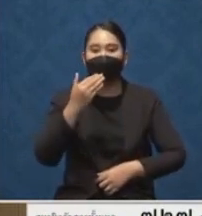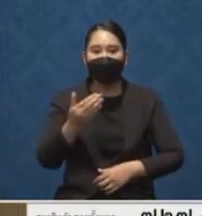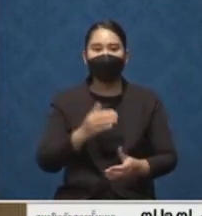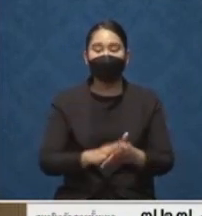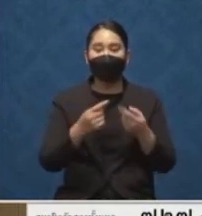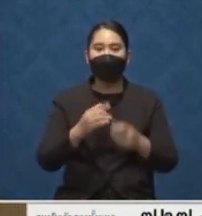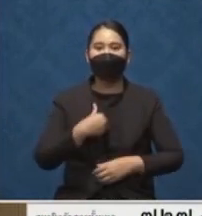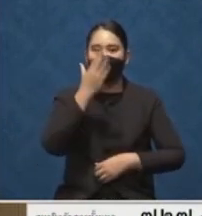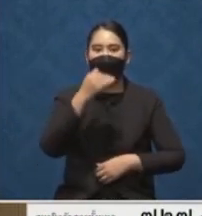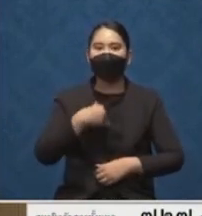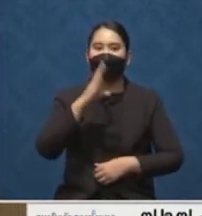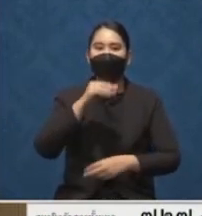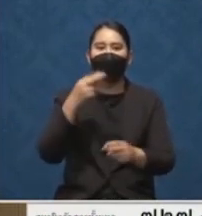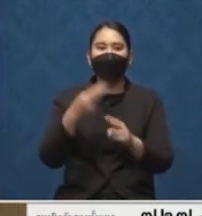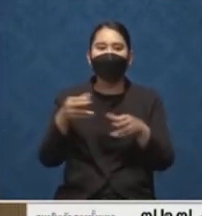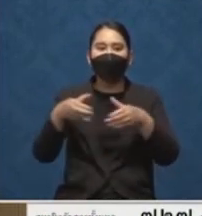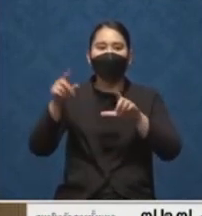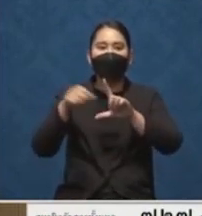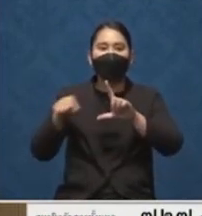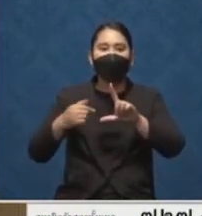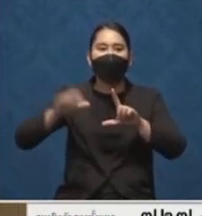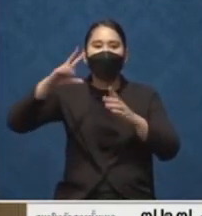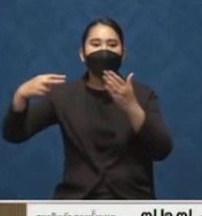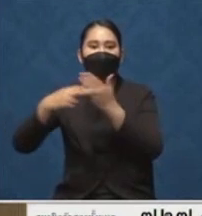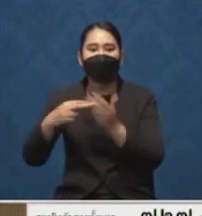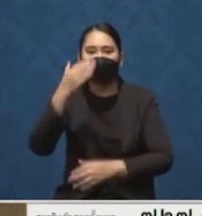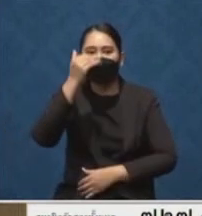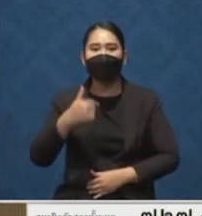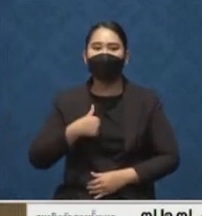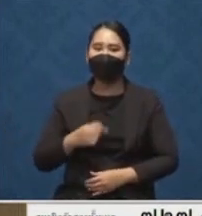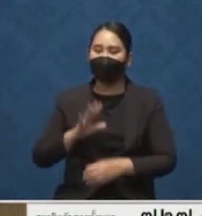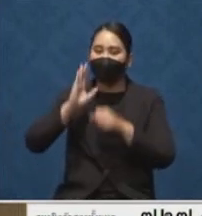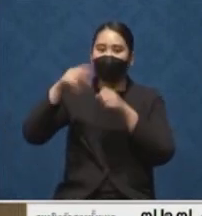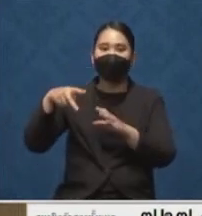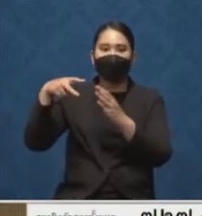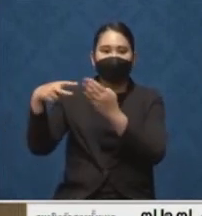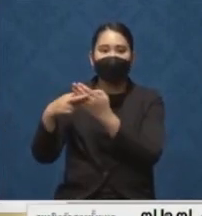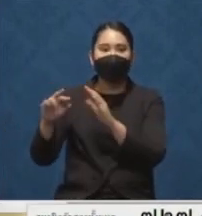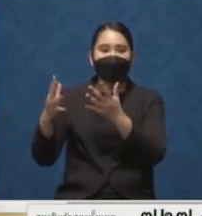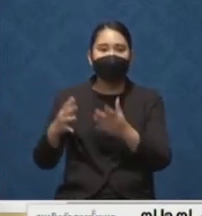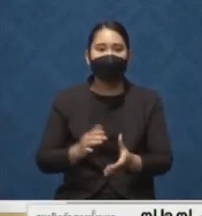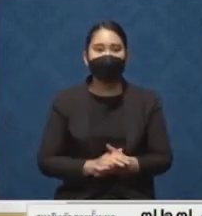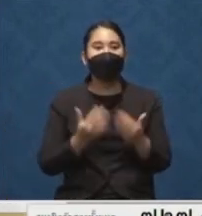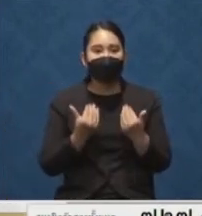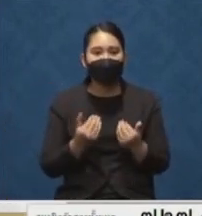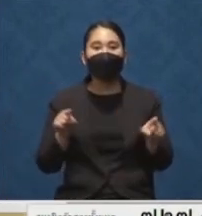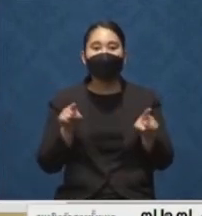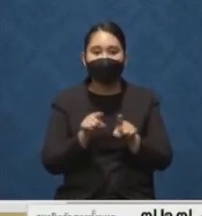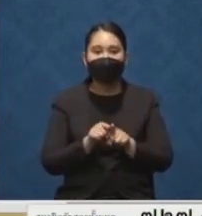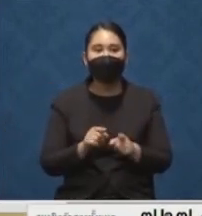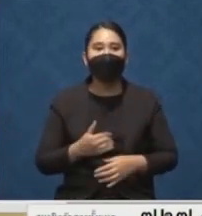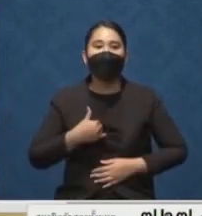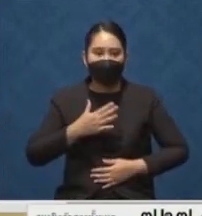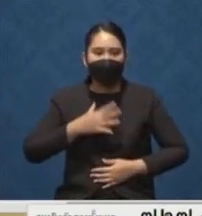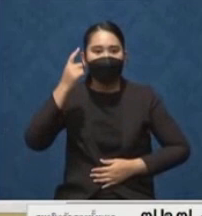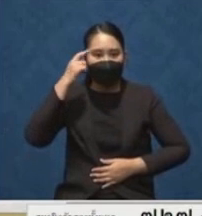พอเราพูดถึงคำว่าก้าวไกลหน่อยท่านก็ประท้วงผมไม่เคยประท้วงท่านเลยนะฮะเมื่อวานเนี้ยหรือแม้กระทั่งวันนี้ผมมีมาร